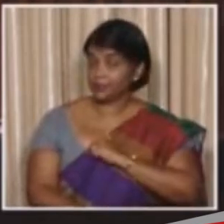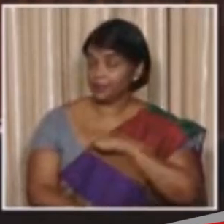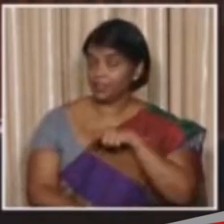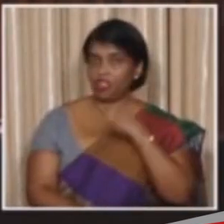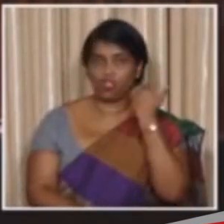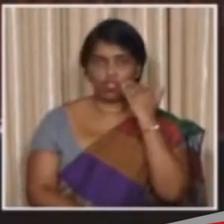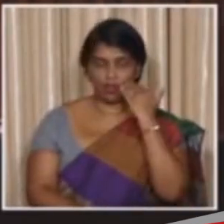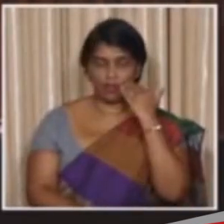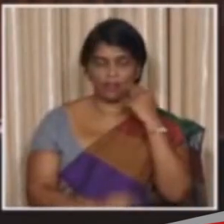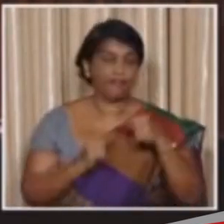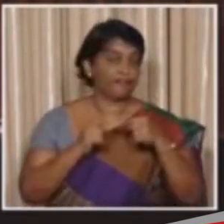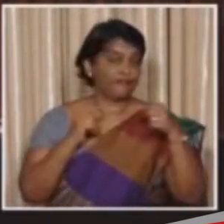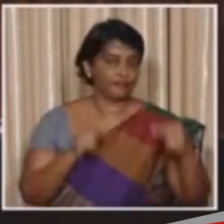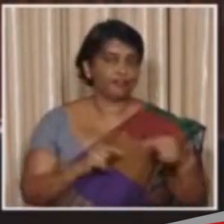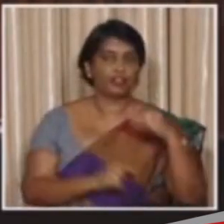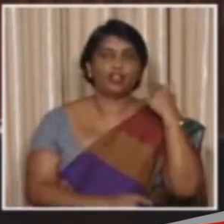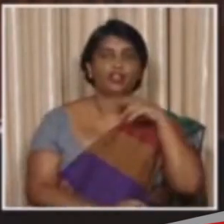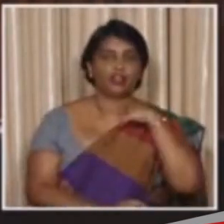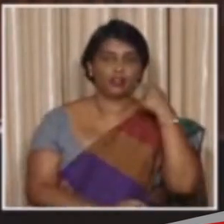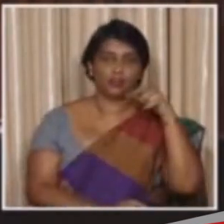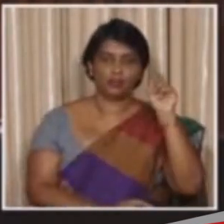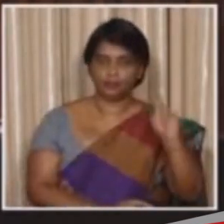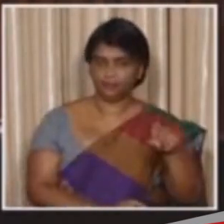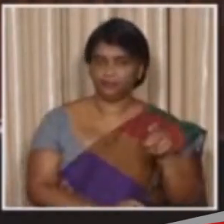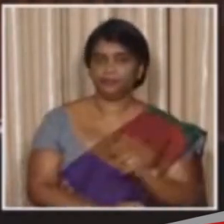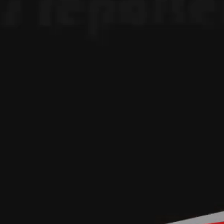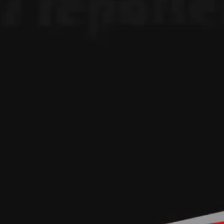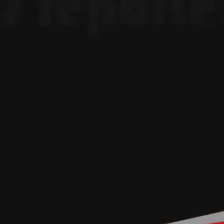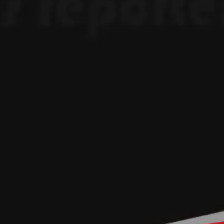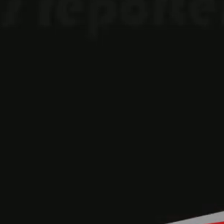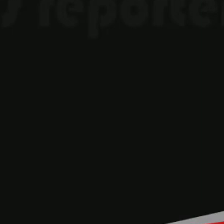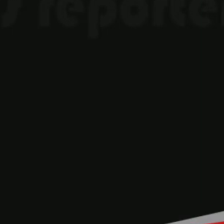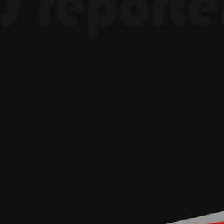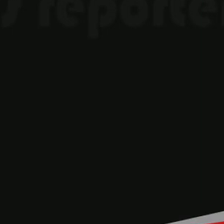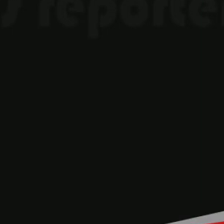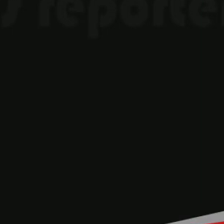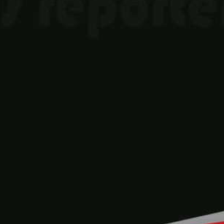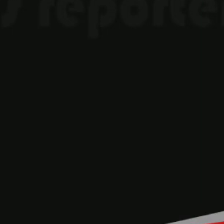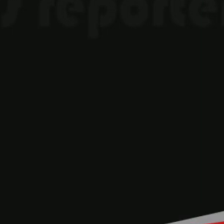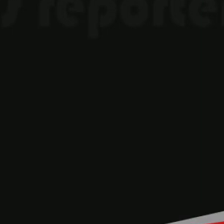කොළපාටත් විපක්ෂ උදවිය රතුපාටත් භාවිත කරනවා.